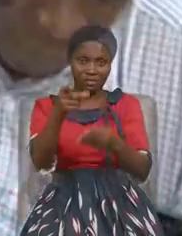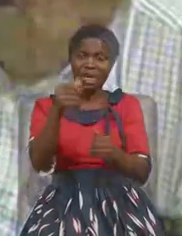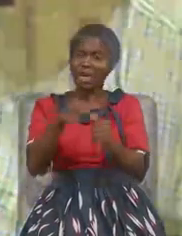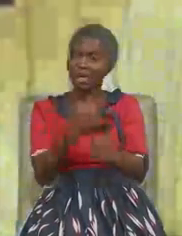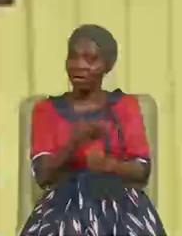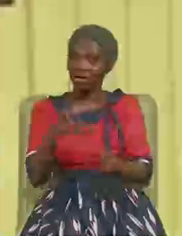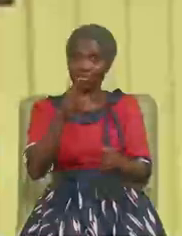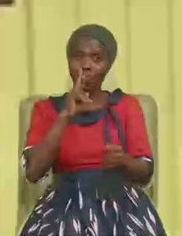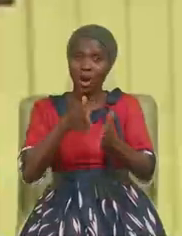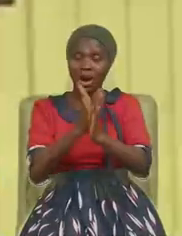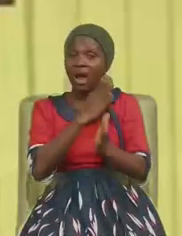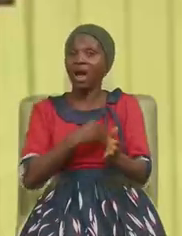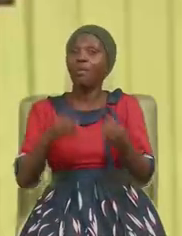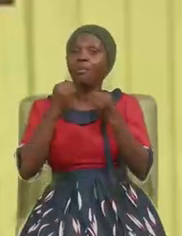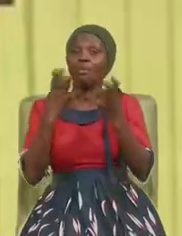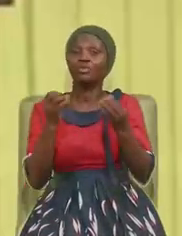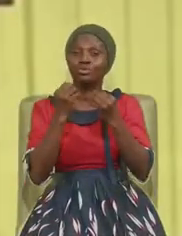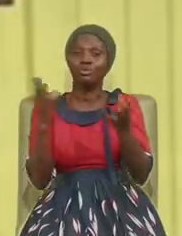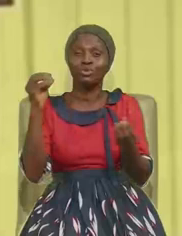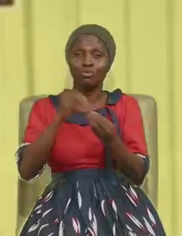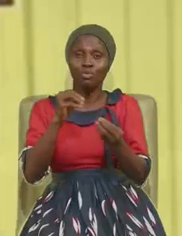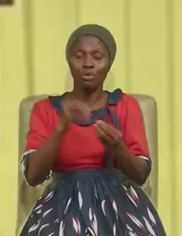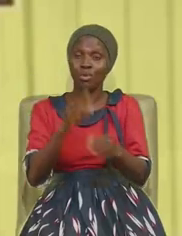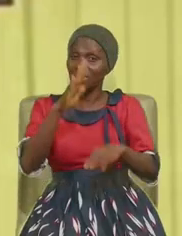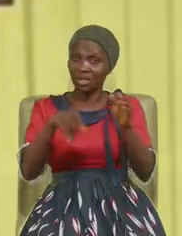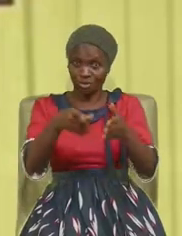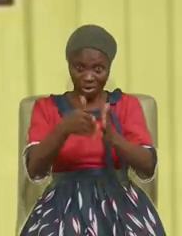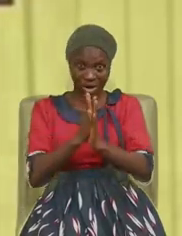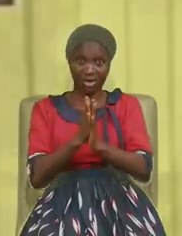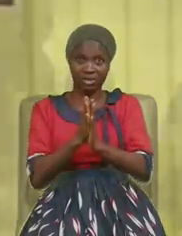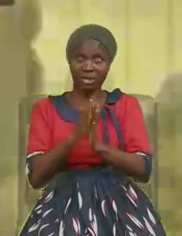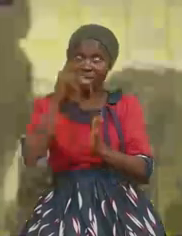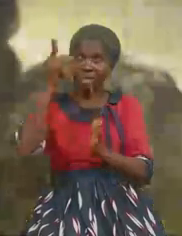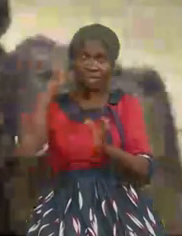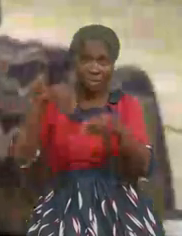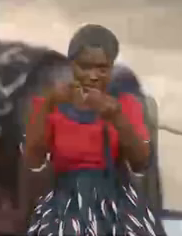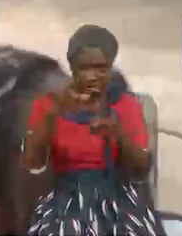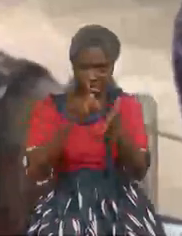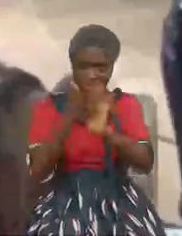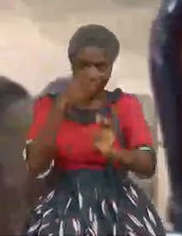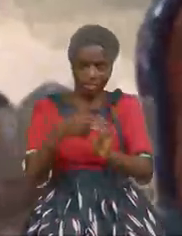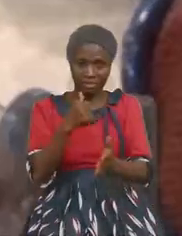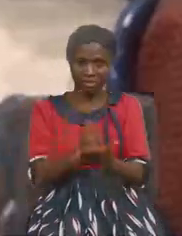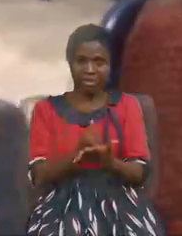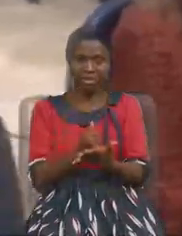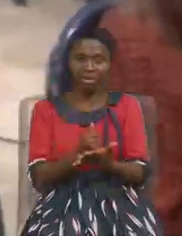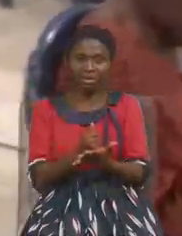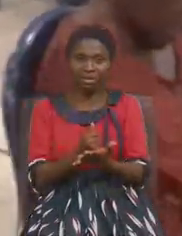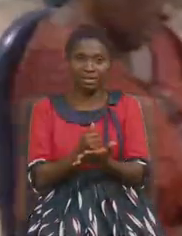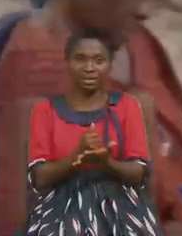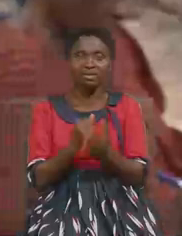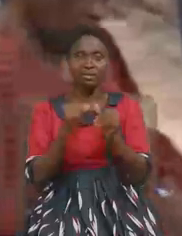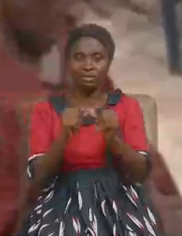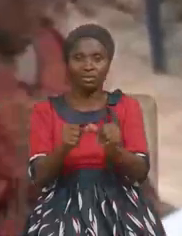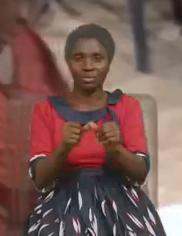même beaucoup plus que ce que tu demandes. Il te l'accordera au nom de Jésus. Persévérez dans